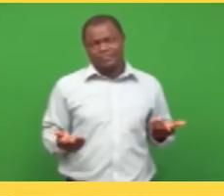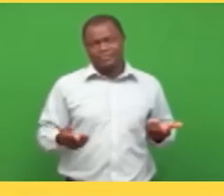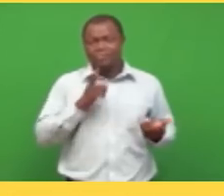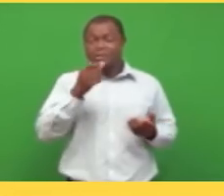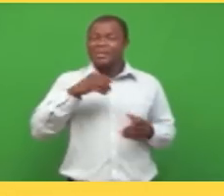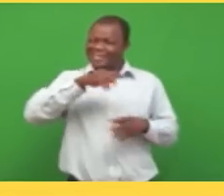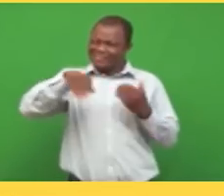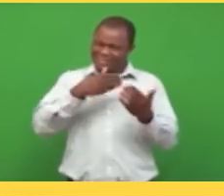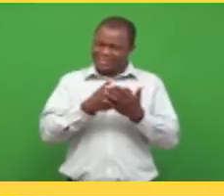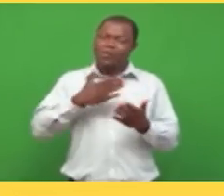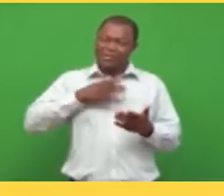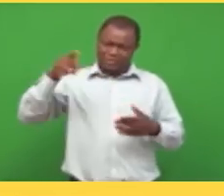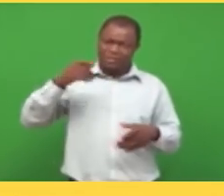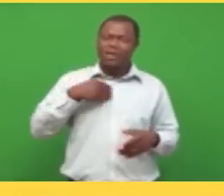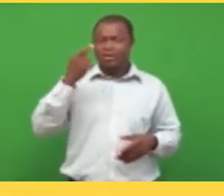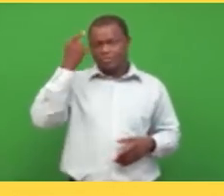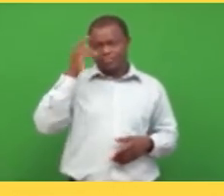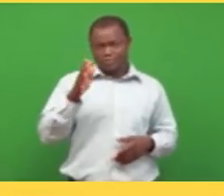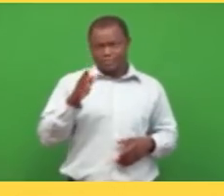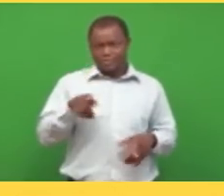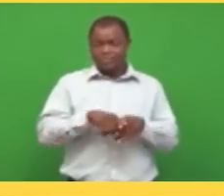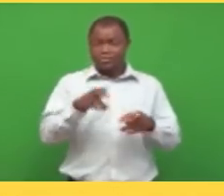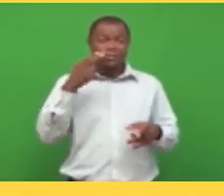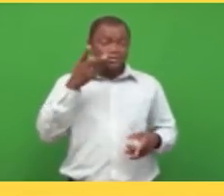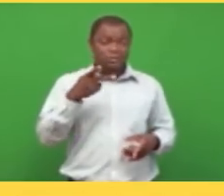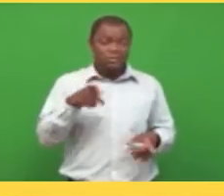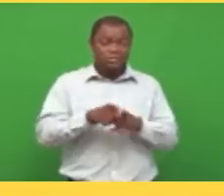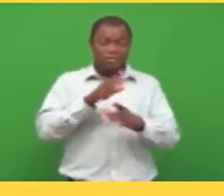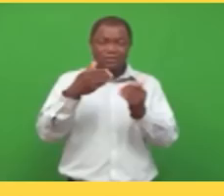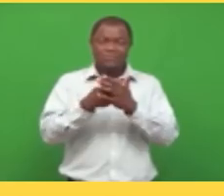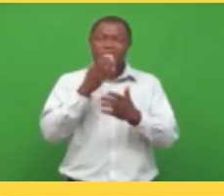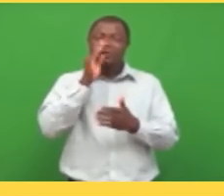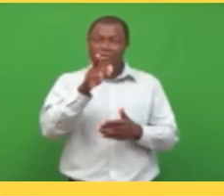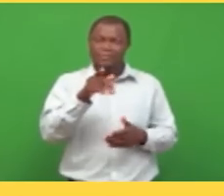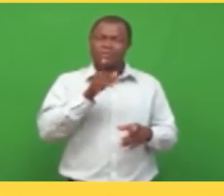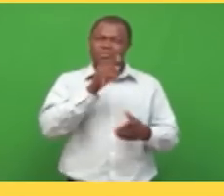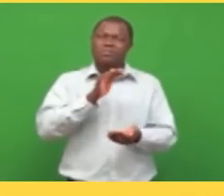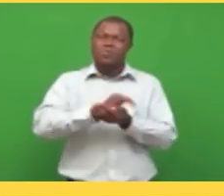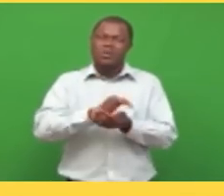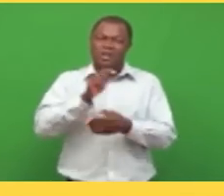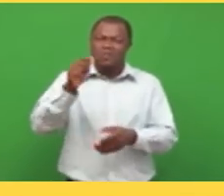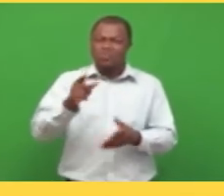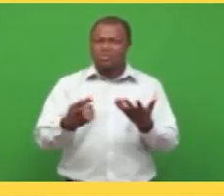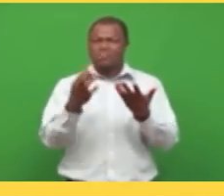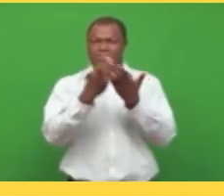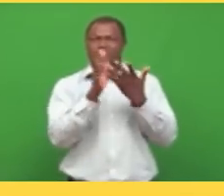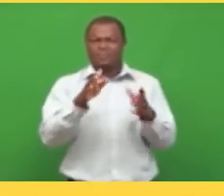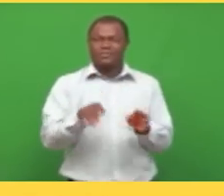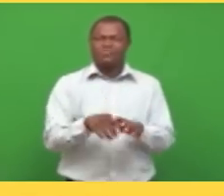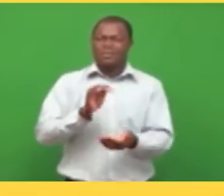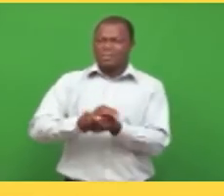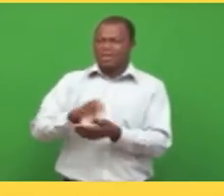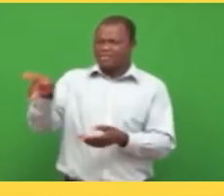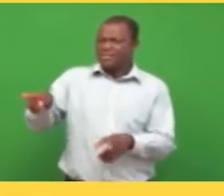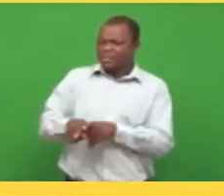zvinodiwa tinozviziva handi munozviona kana kunyange zvinotaurwa zviya kuti ah muroora zvawarorwa kudai amwena ava ndova